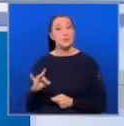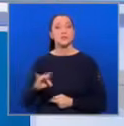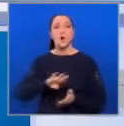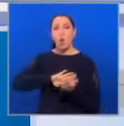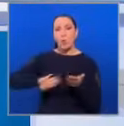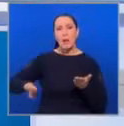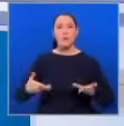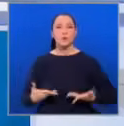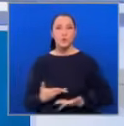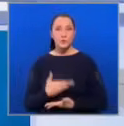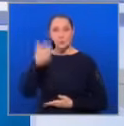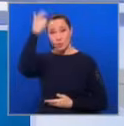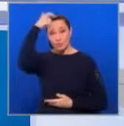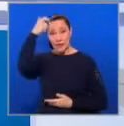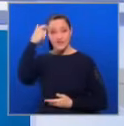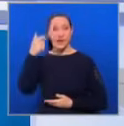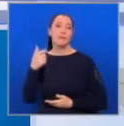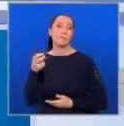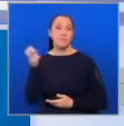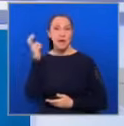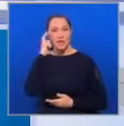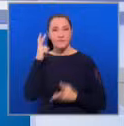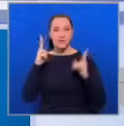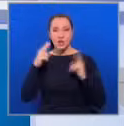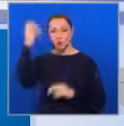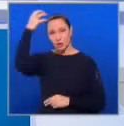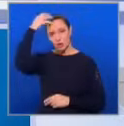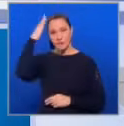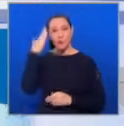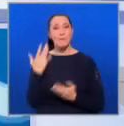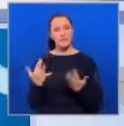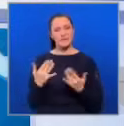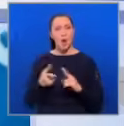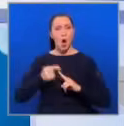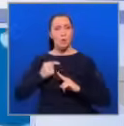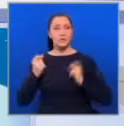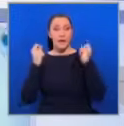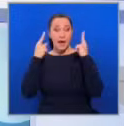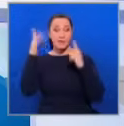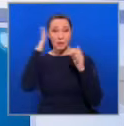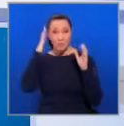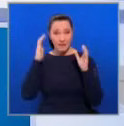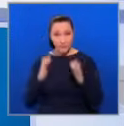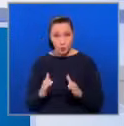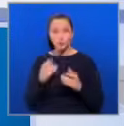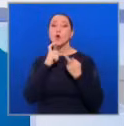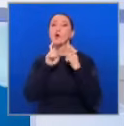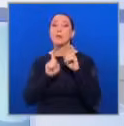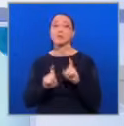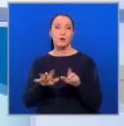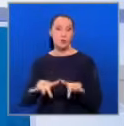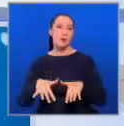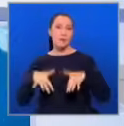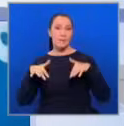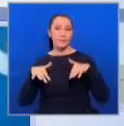отпаднала необходимост от мвр на киев решението на държавния глава предизвика остра реакция на правителството и коментари от